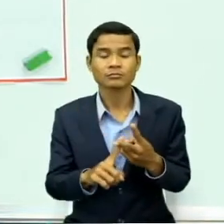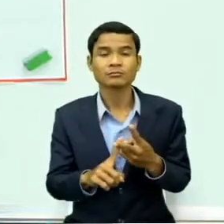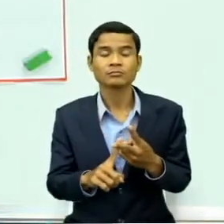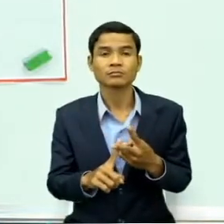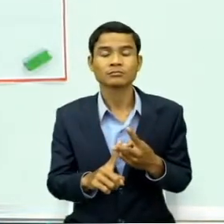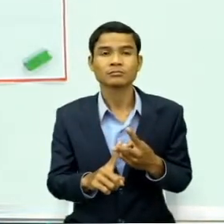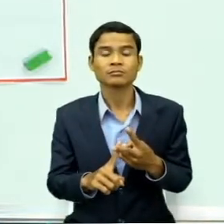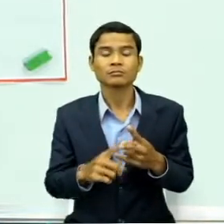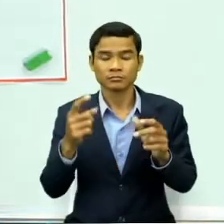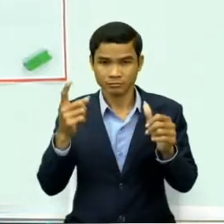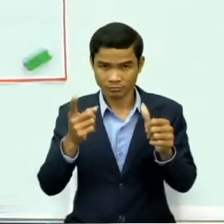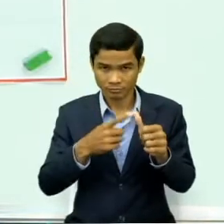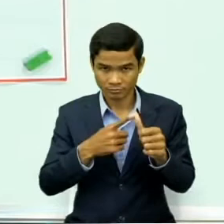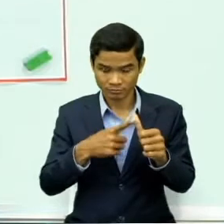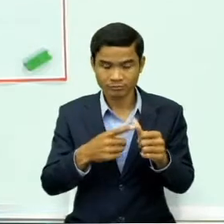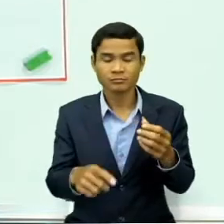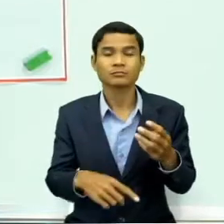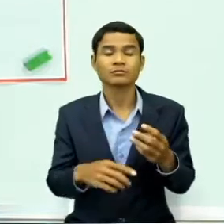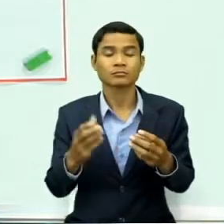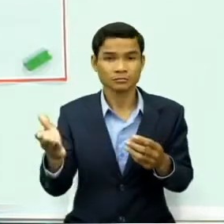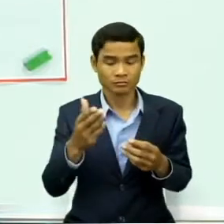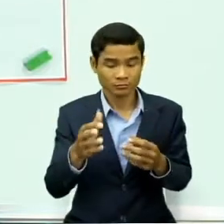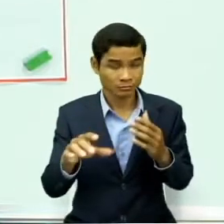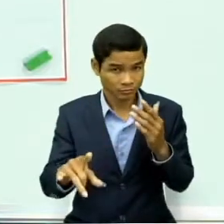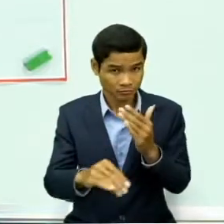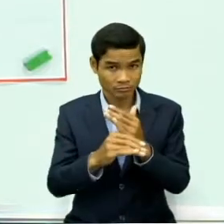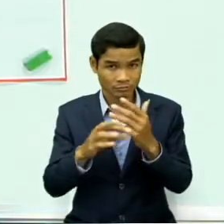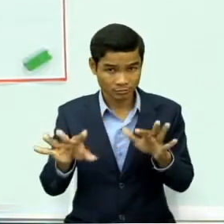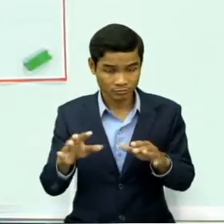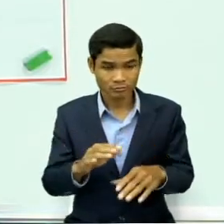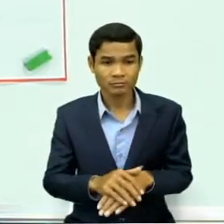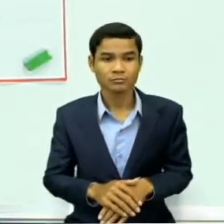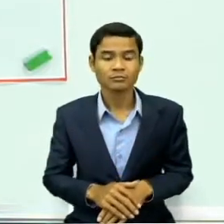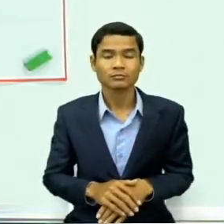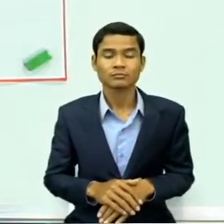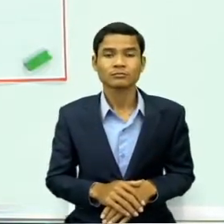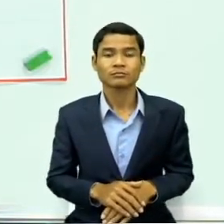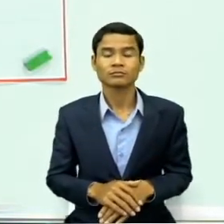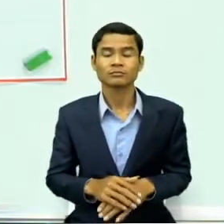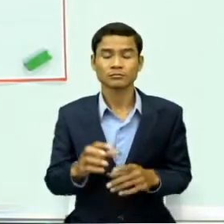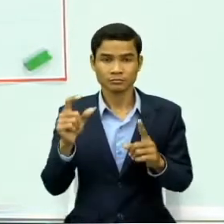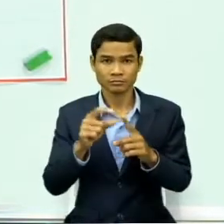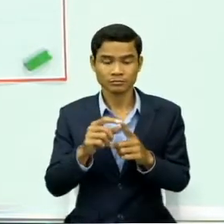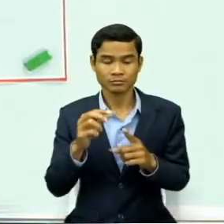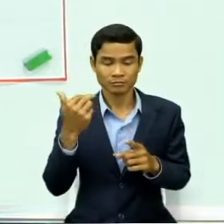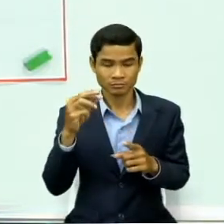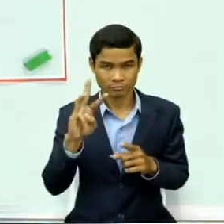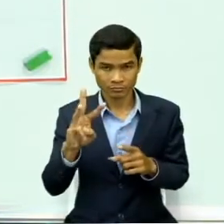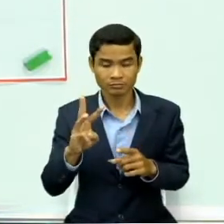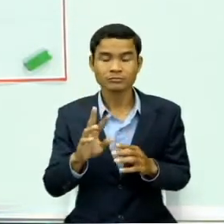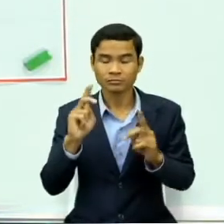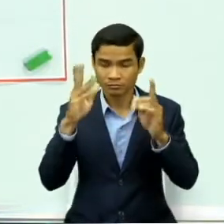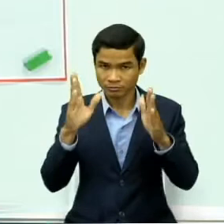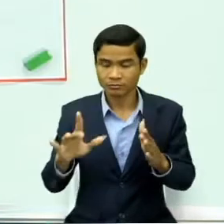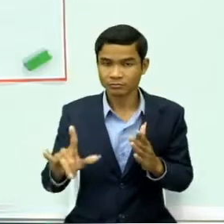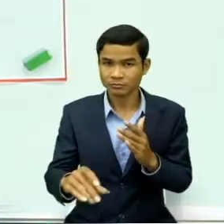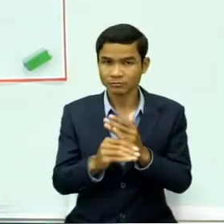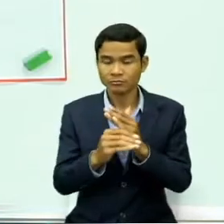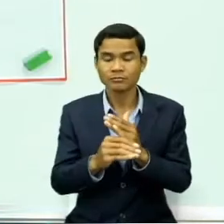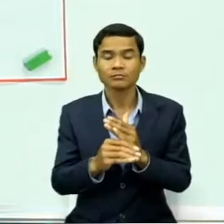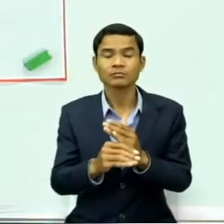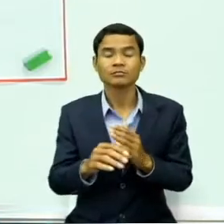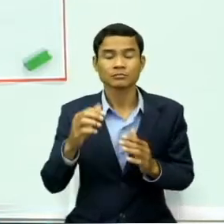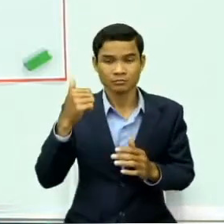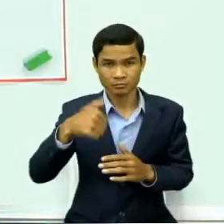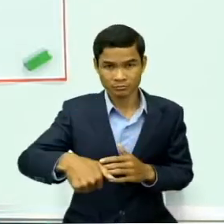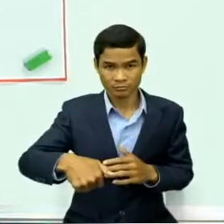À. Chà, con bằng thang đôi nhạc rưu ế. Chà, bịa tị bấy cứ nhạc rưu thang chướng. Chướng